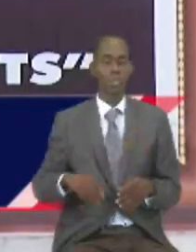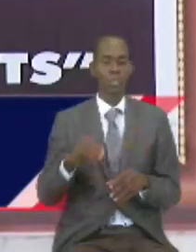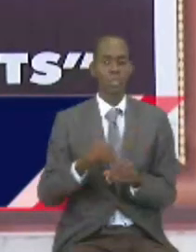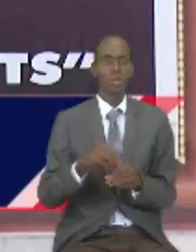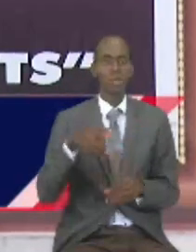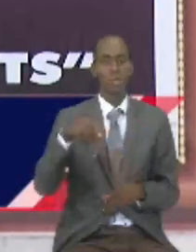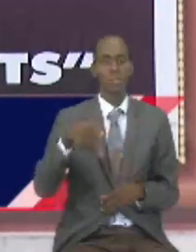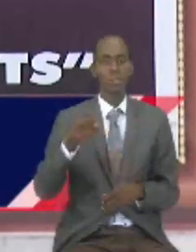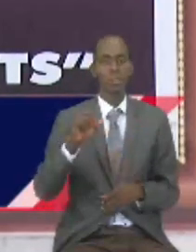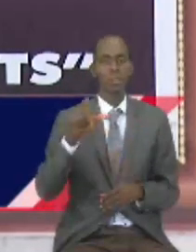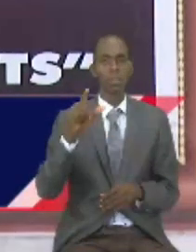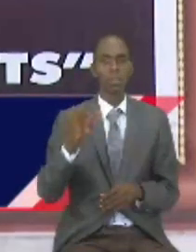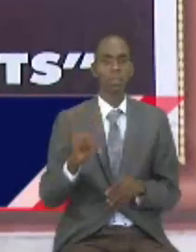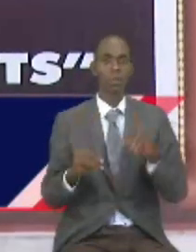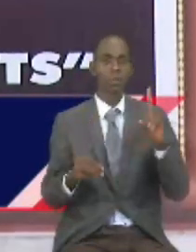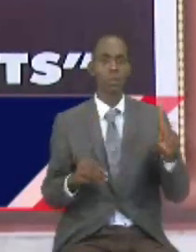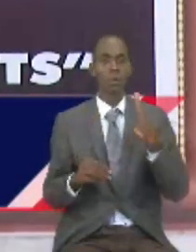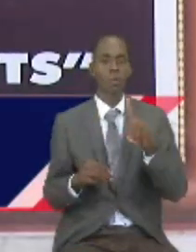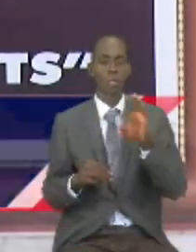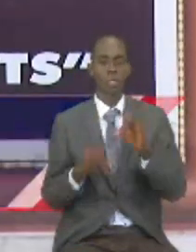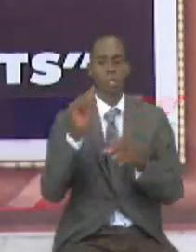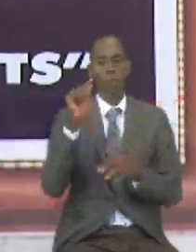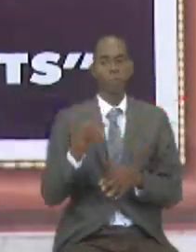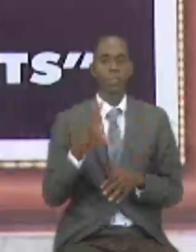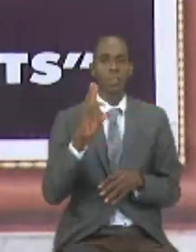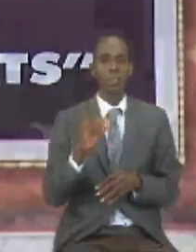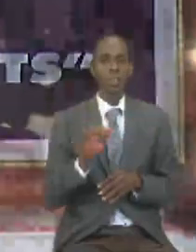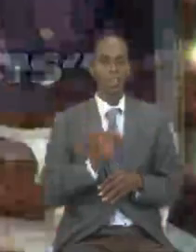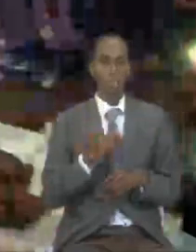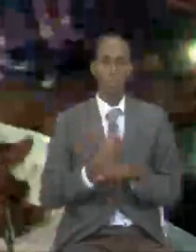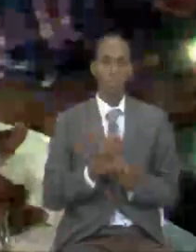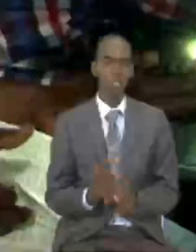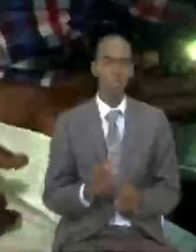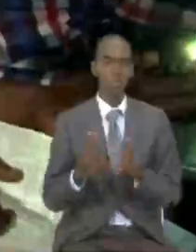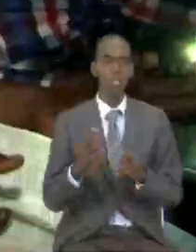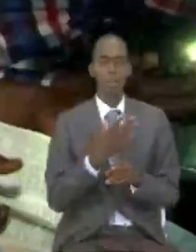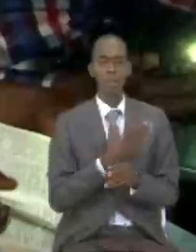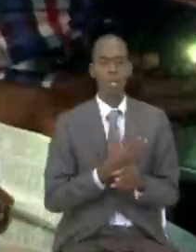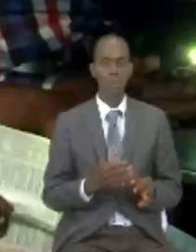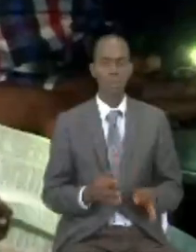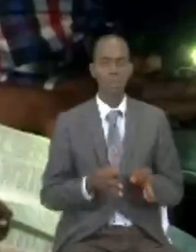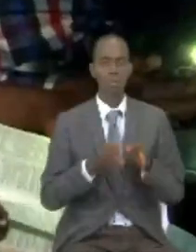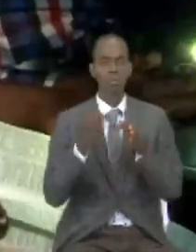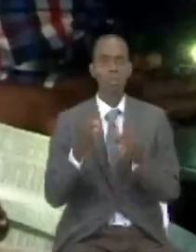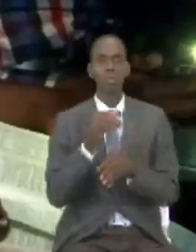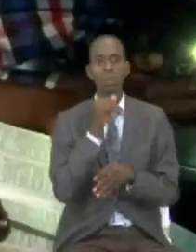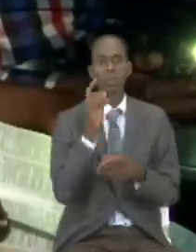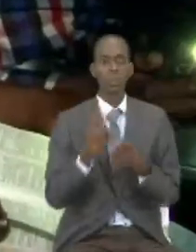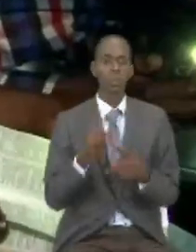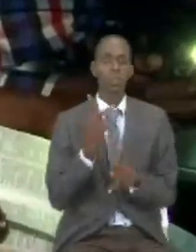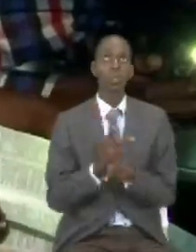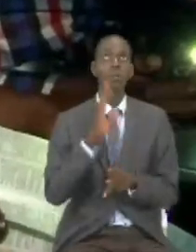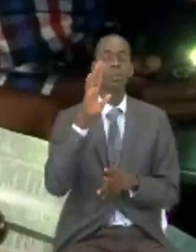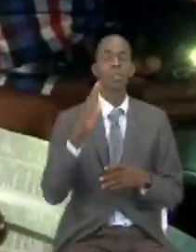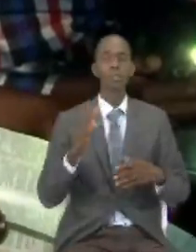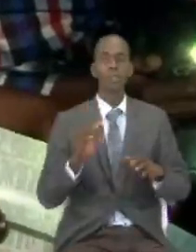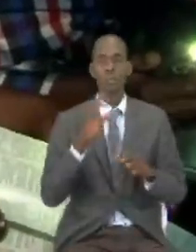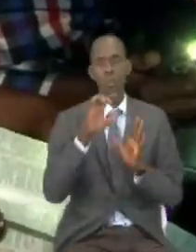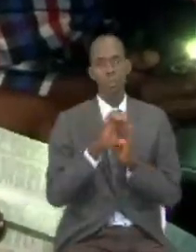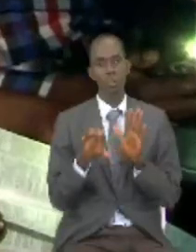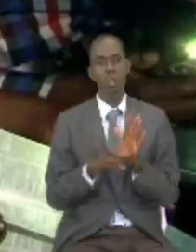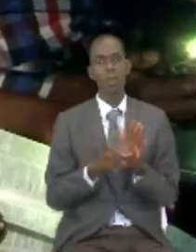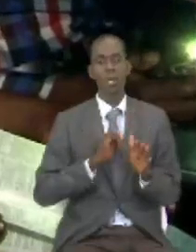Seigneur, que nous l'aimons. Psaume 119, 60. Je me hâte, je ne diffère point d'observer tes commandements. Je suis